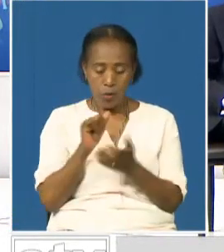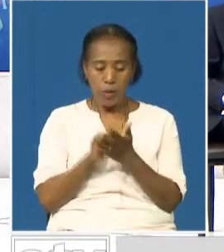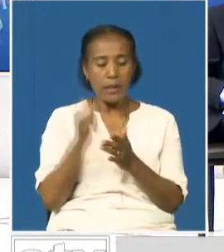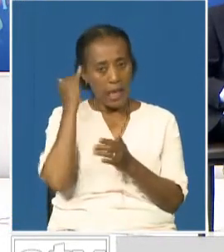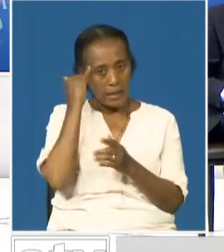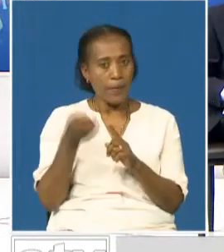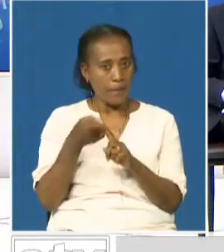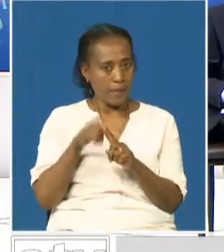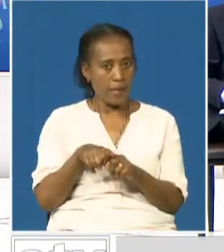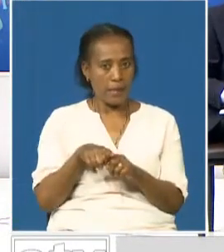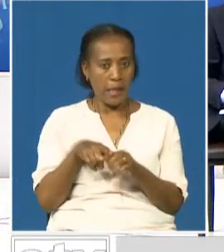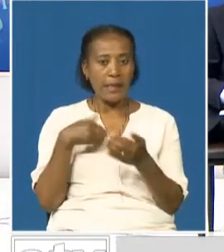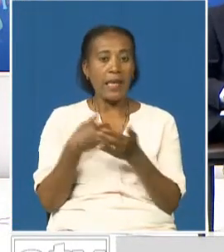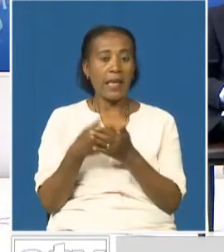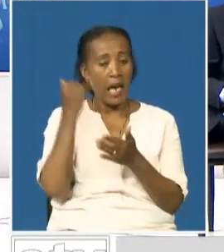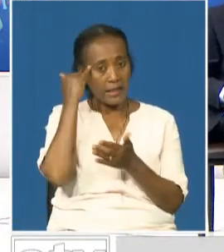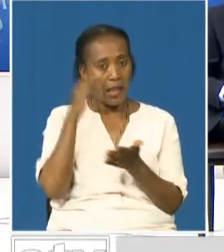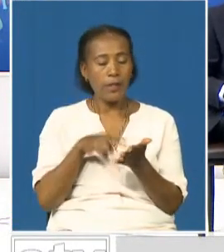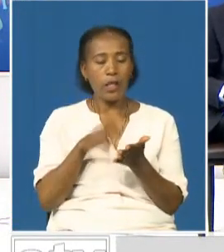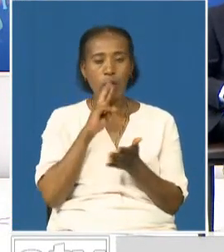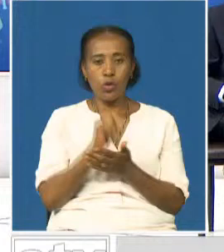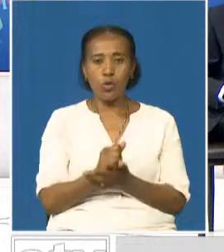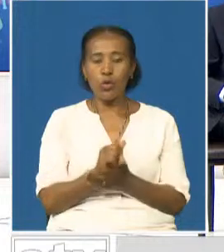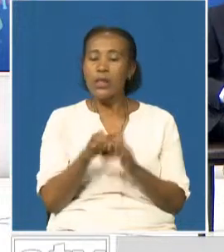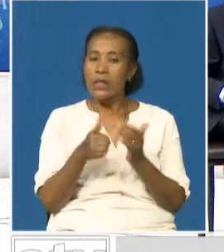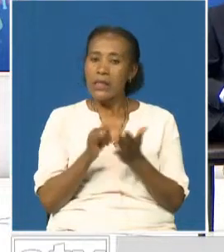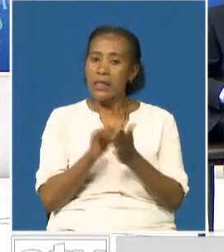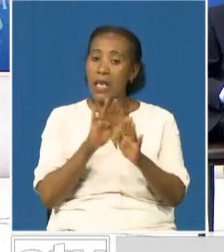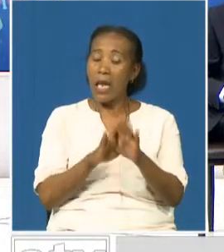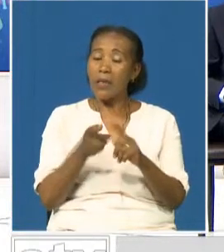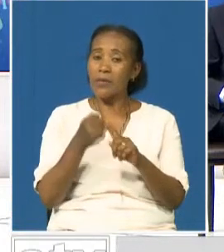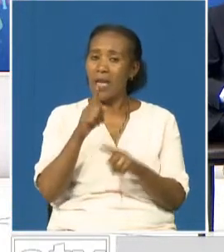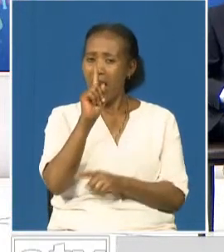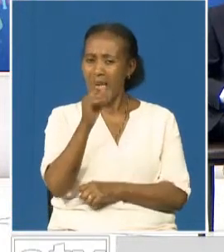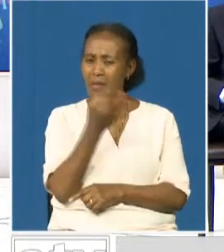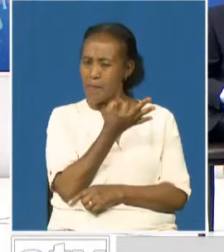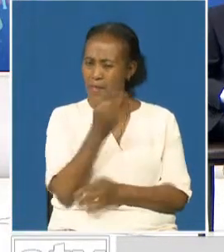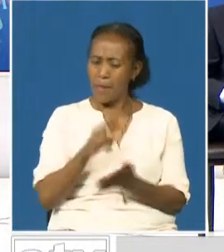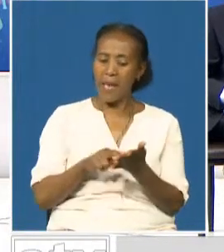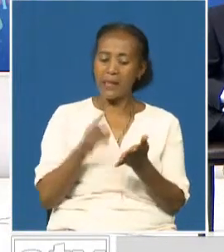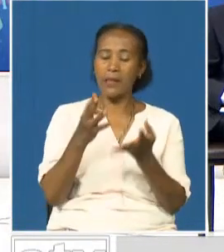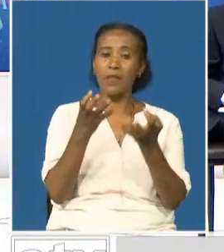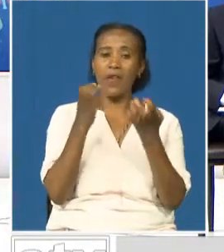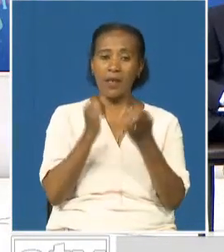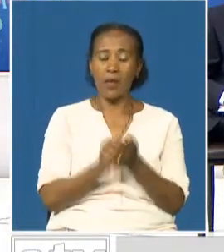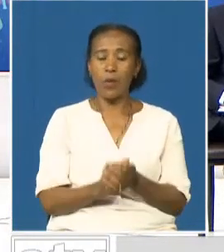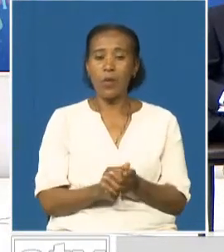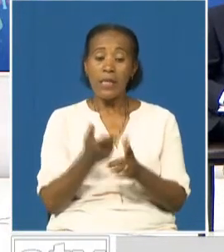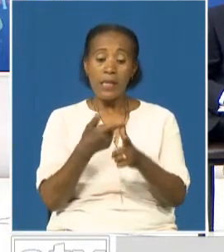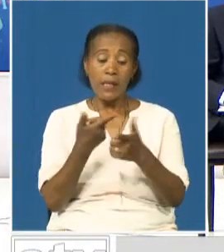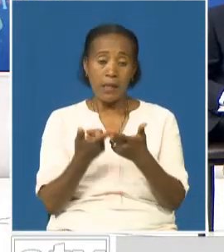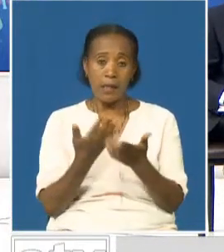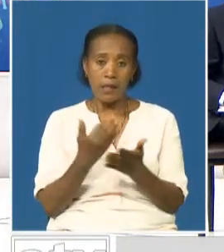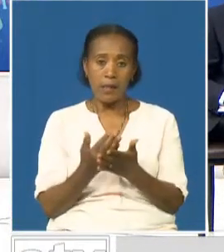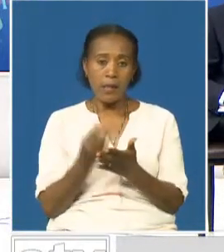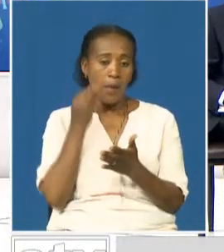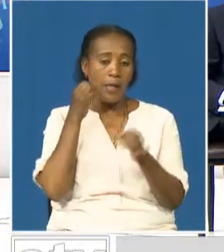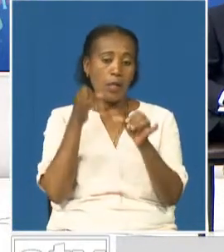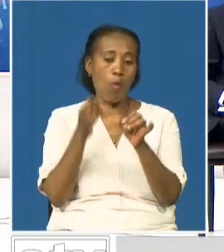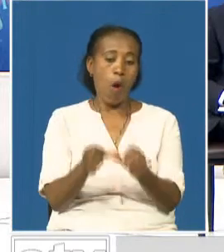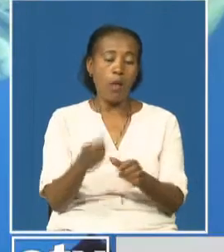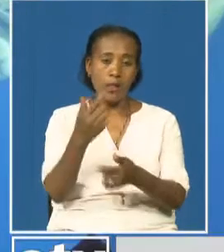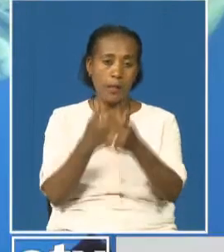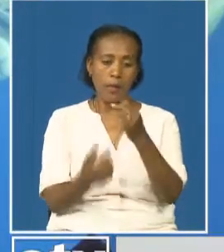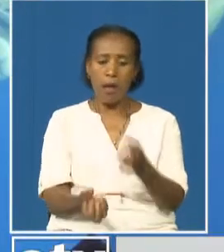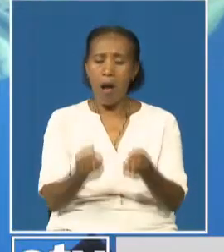አሁንም እንመለሳለን። ተቀራራቢ ሀሳቦቹ የተነሱ ነው፣ እሱ ላይ እንመለሳለን። አንድ በደንብ ማንሳት የምፈልገው እንግዲህ ቤት የመዋል ነገር